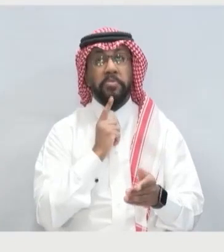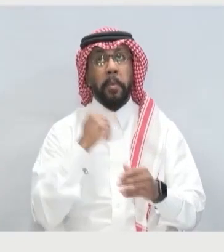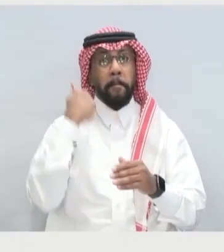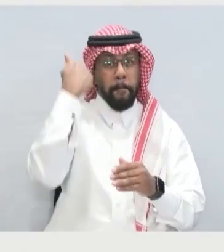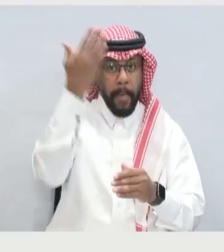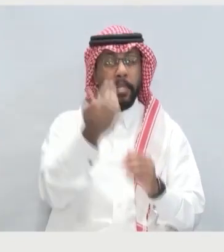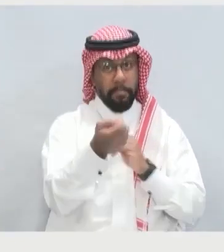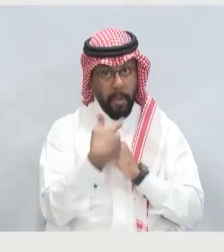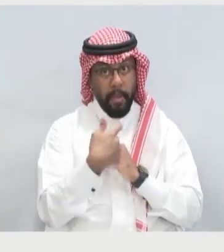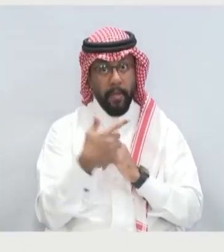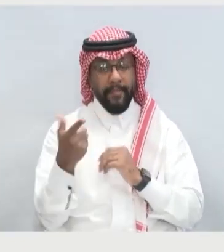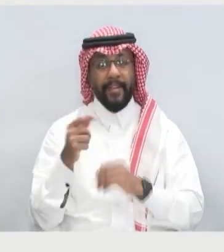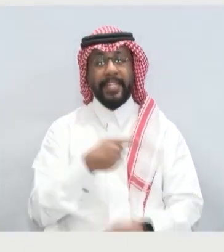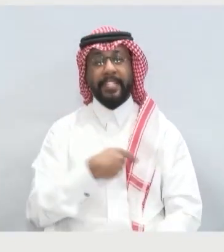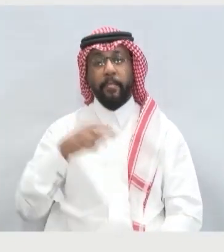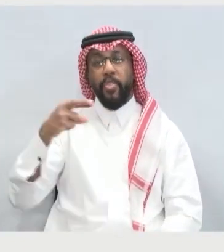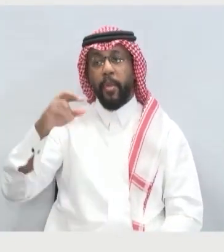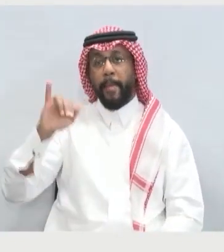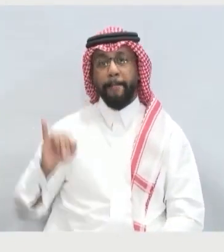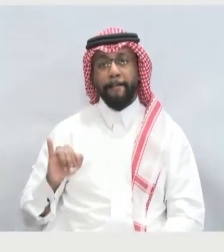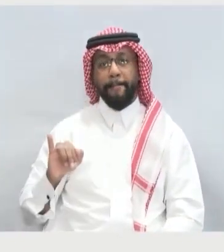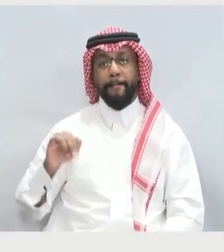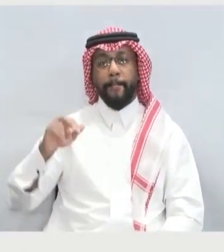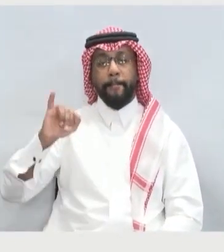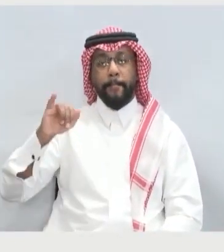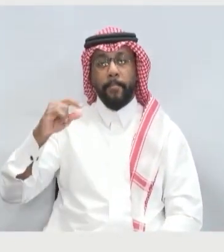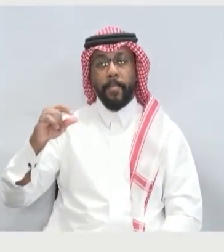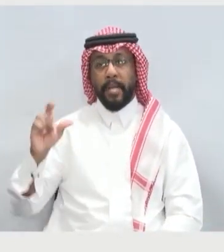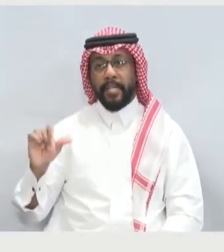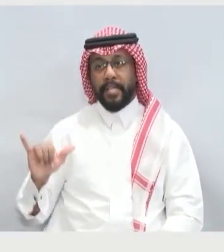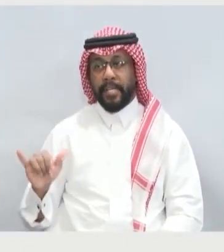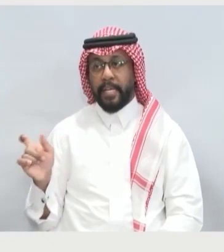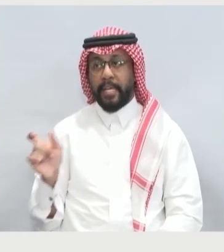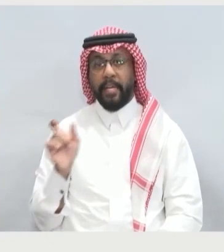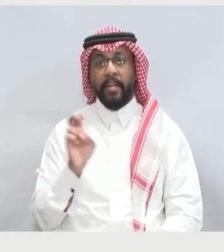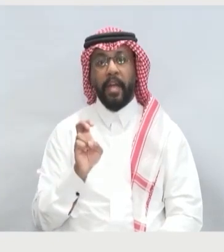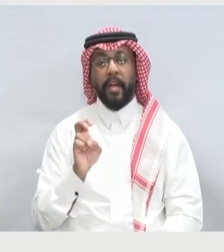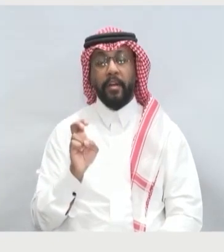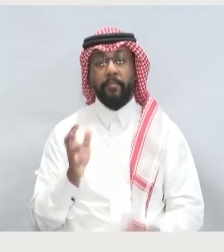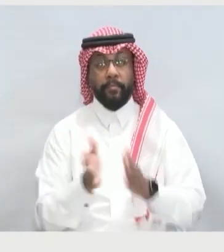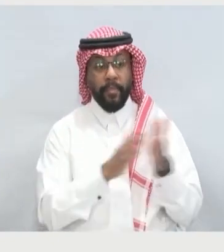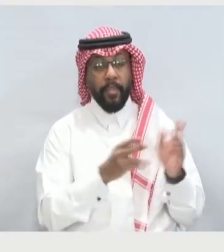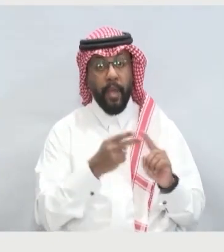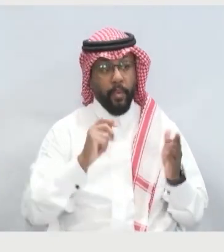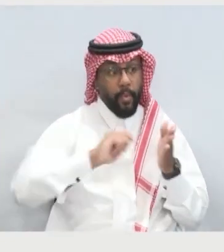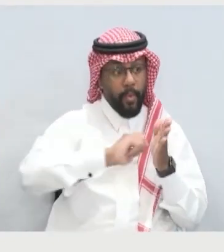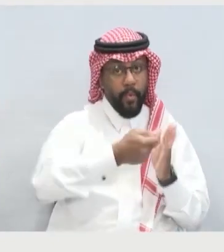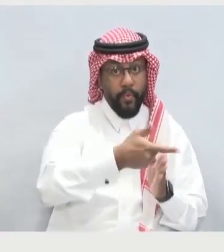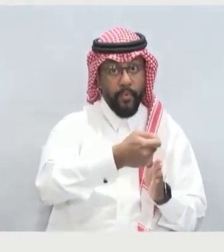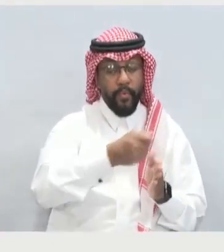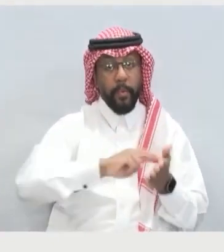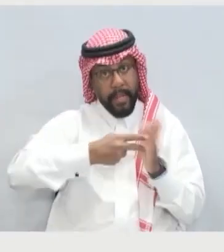بالذمم المدينه المخزون وهي الكميه التي لدينا في المخزون والتي ايضا نستطيع بيعها ومن ثم الحصول على